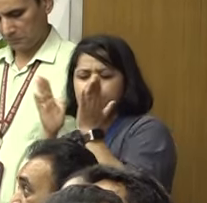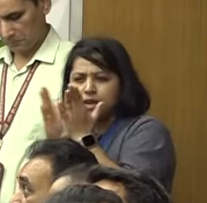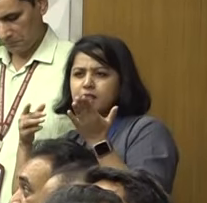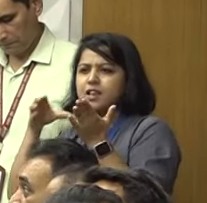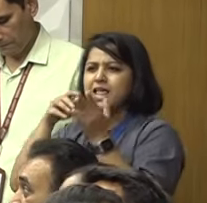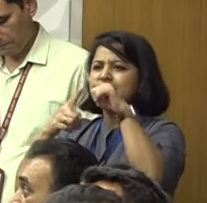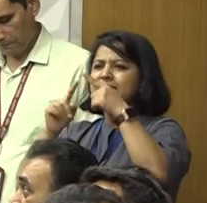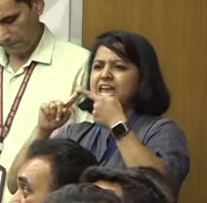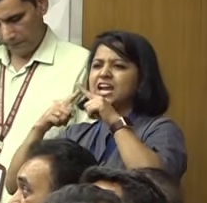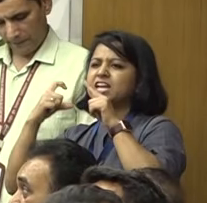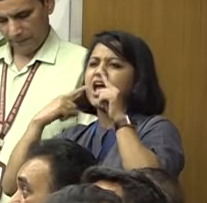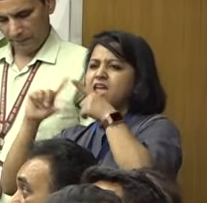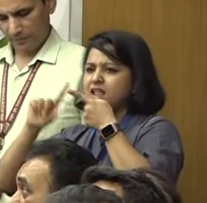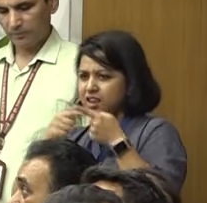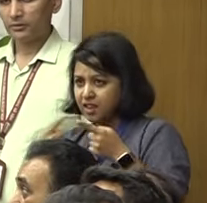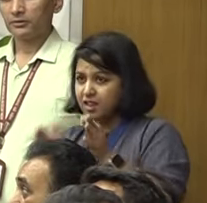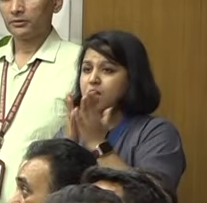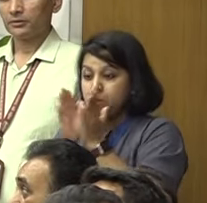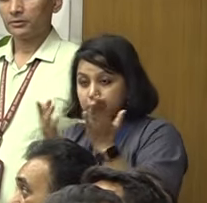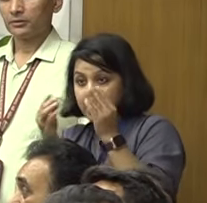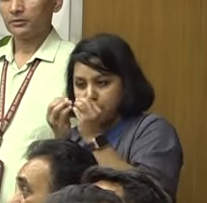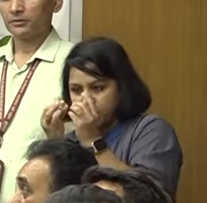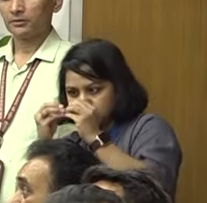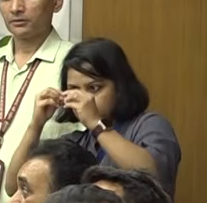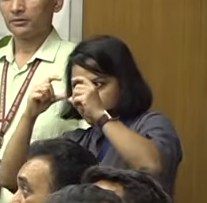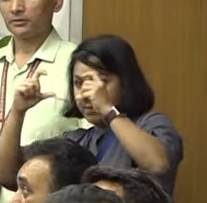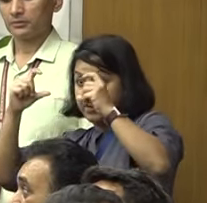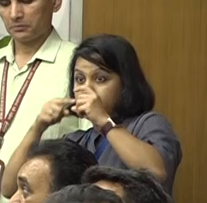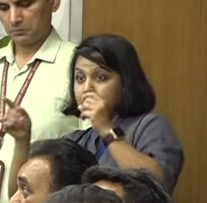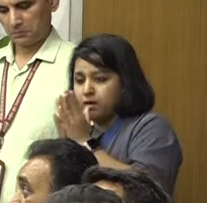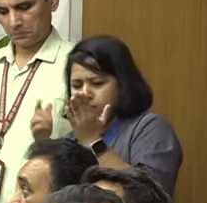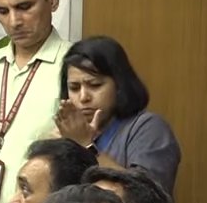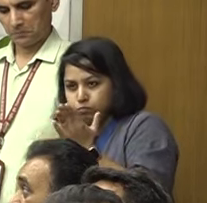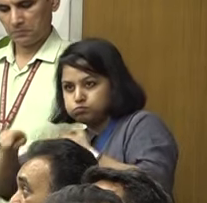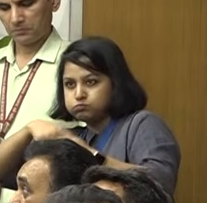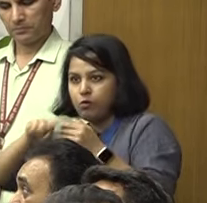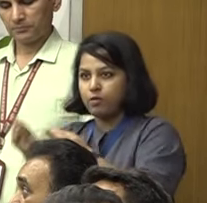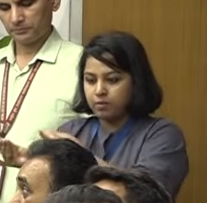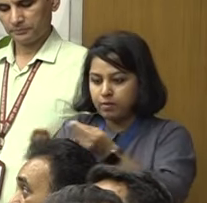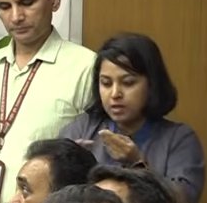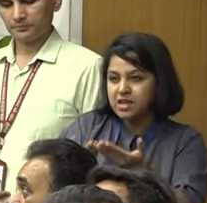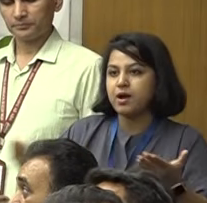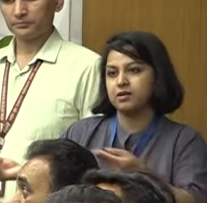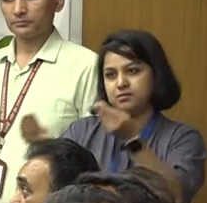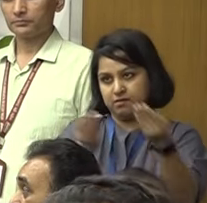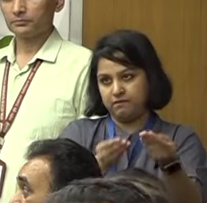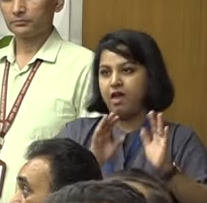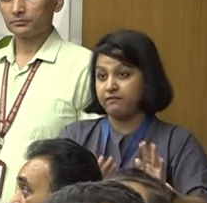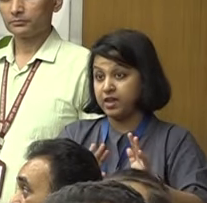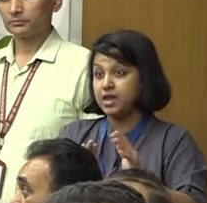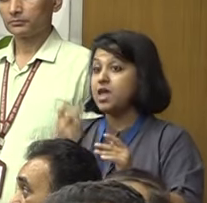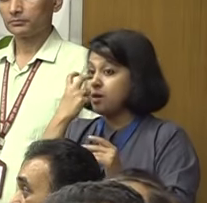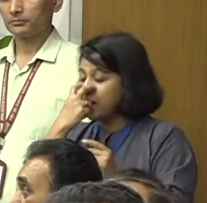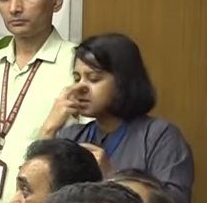टेक्टाइल, बड़े हुए अक्षरों तथा त्रिआयामी मॉडल जैसे सुलभ प्रारूपों में अनुदेशात्मक सामग्री प्रदान करेंगे।